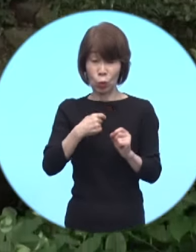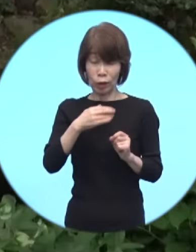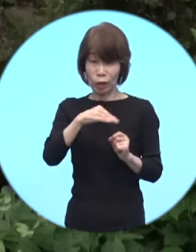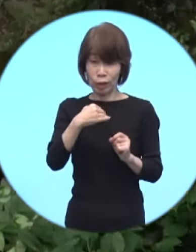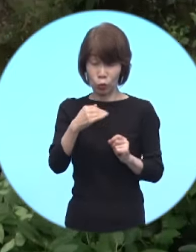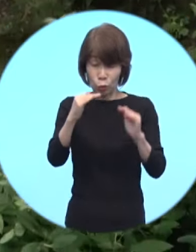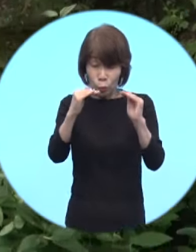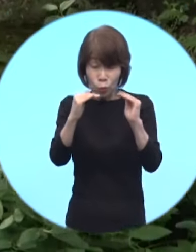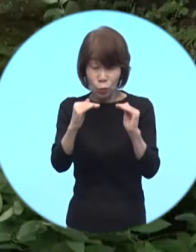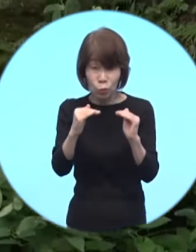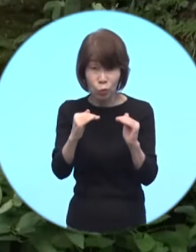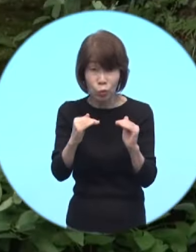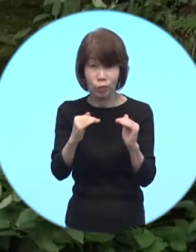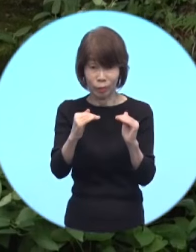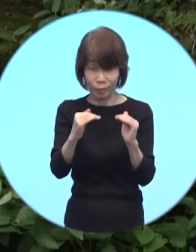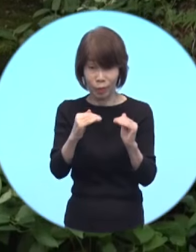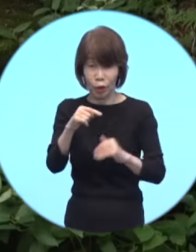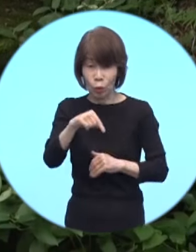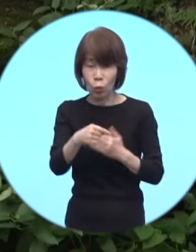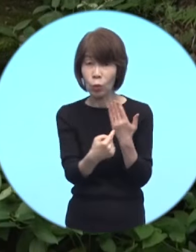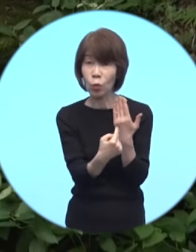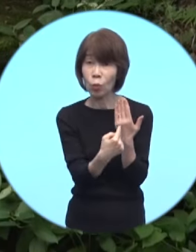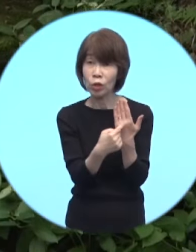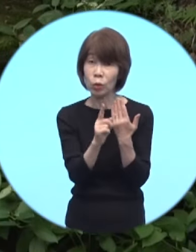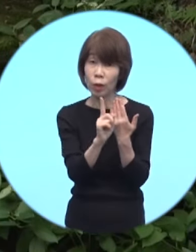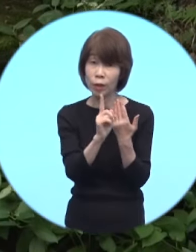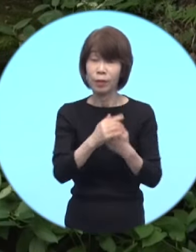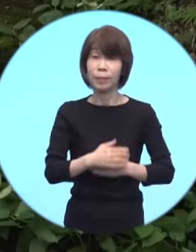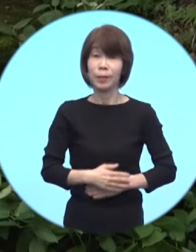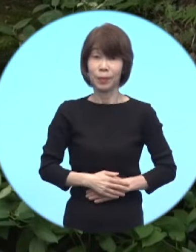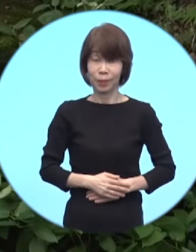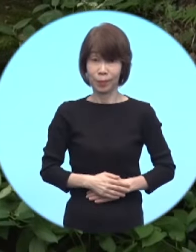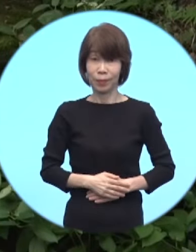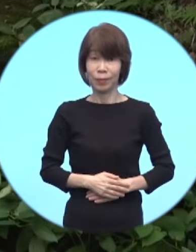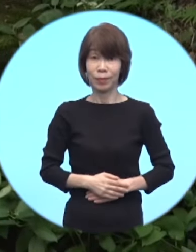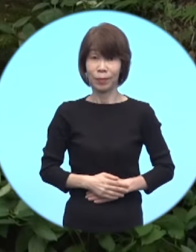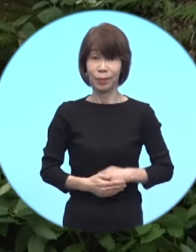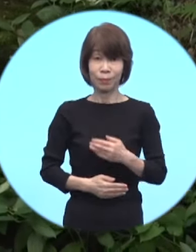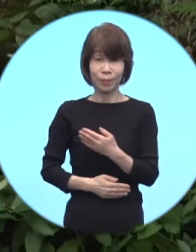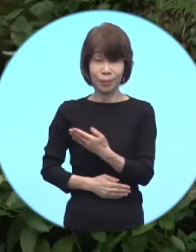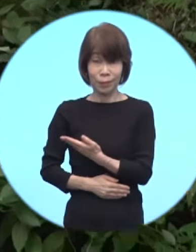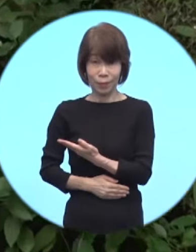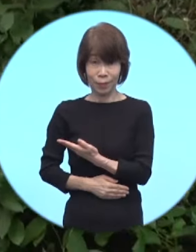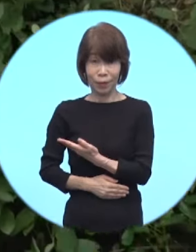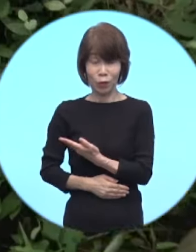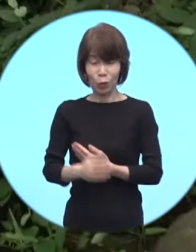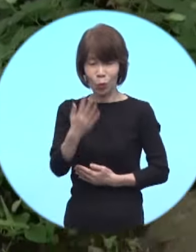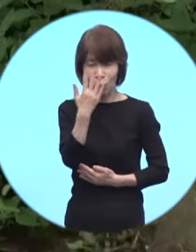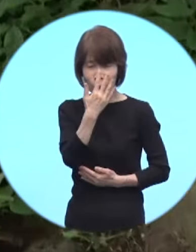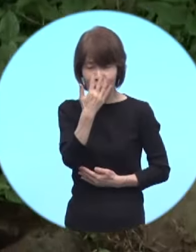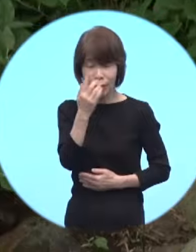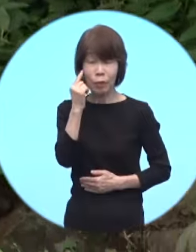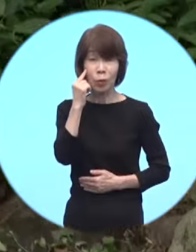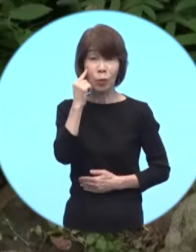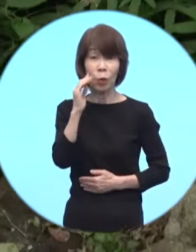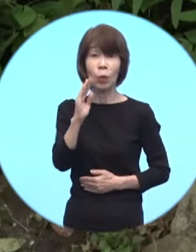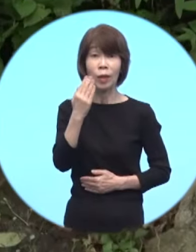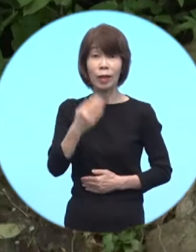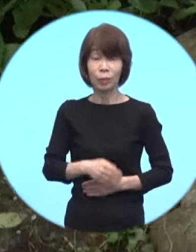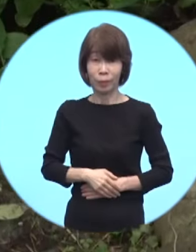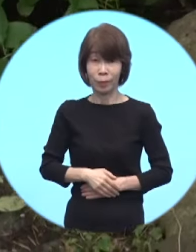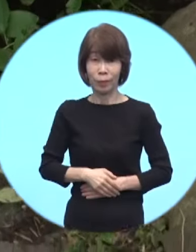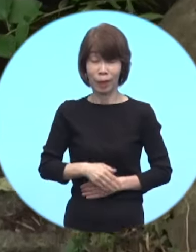けれども、こちらに歴史遺産のポイントがあるんですか？ はい、そうしましたら、そちらの少し見えづらいんですけども、こう水がこ